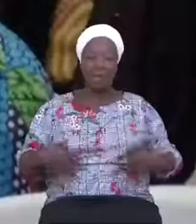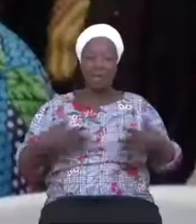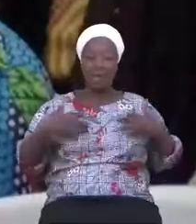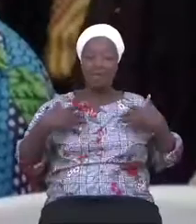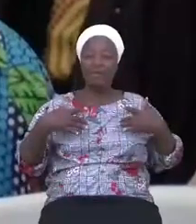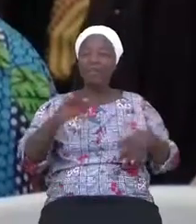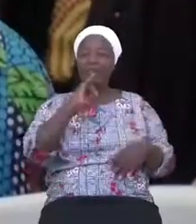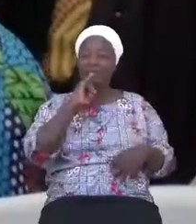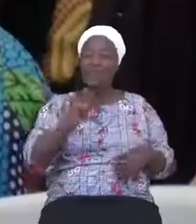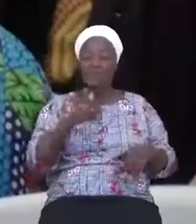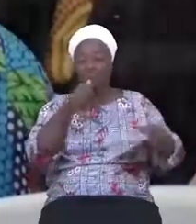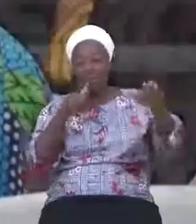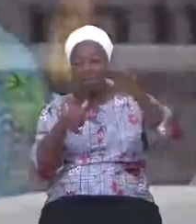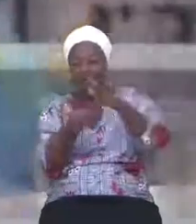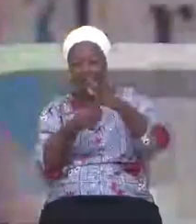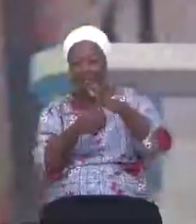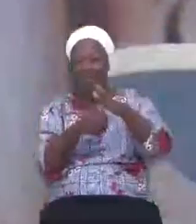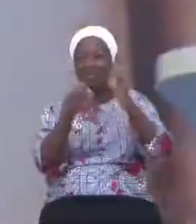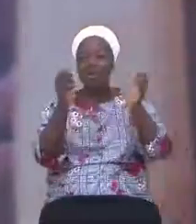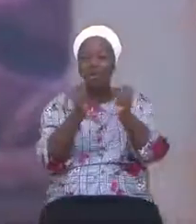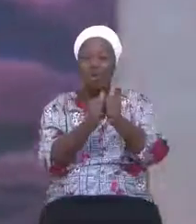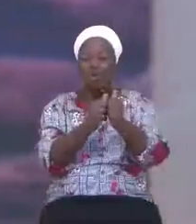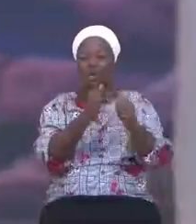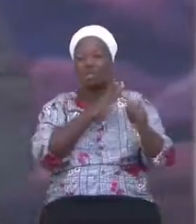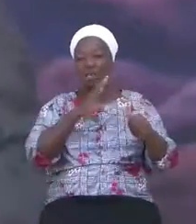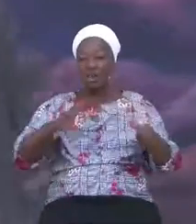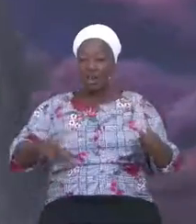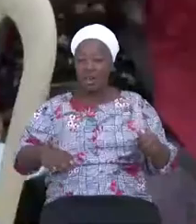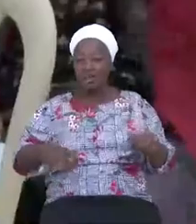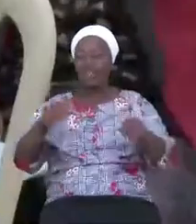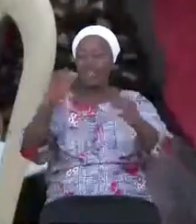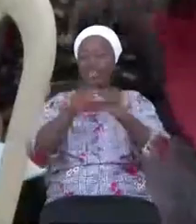est cachée avec Christ en Dieu.